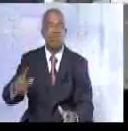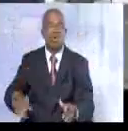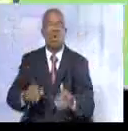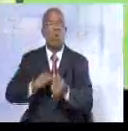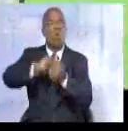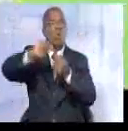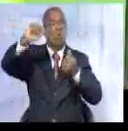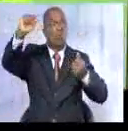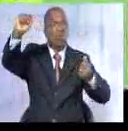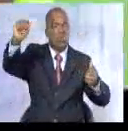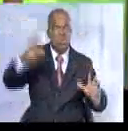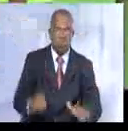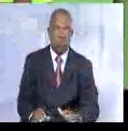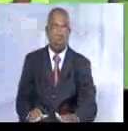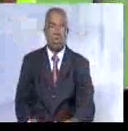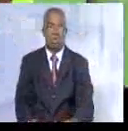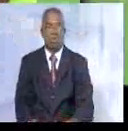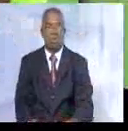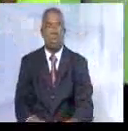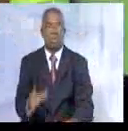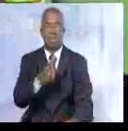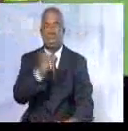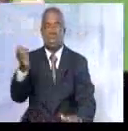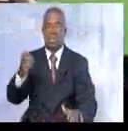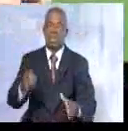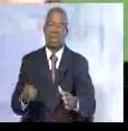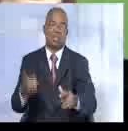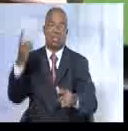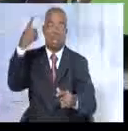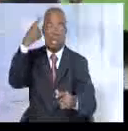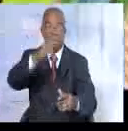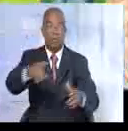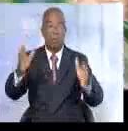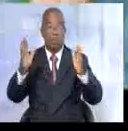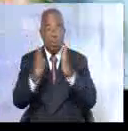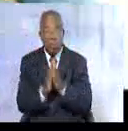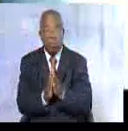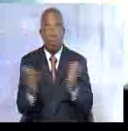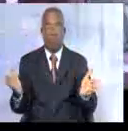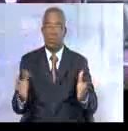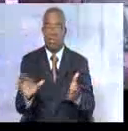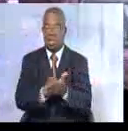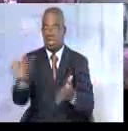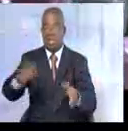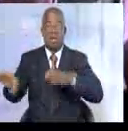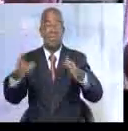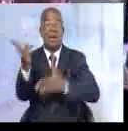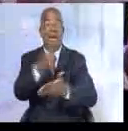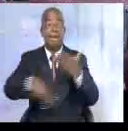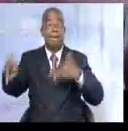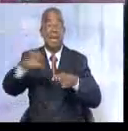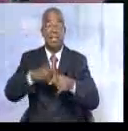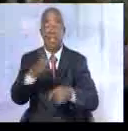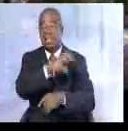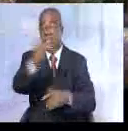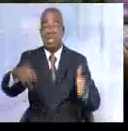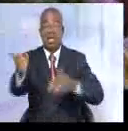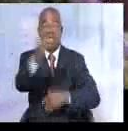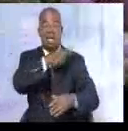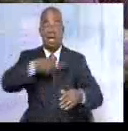2013, 450 d'entre eux ont pu embarquer en présence du ministre d'État, ministre de l'Intérieur et de la Sécurité Ahmed